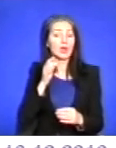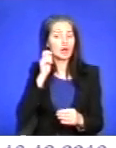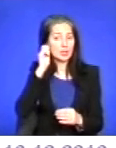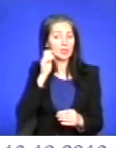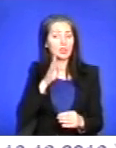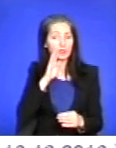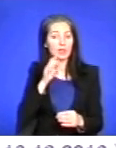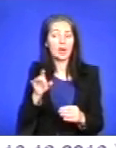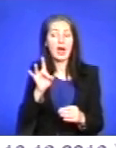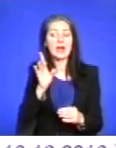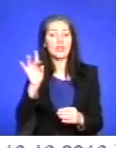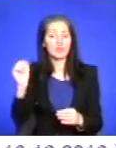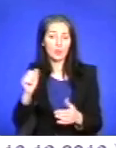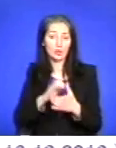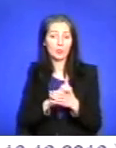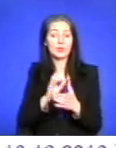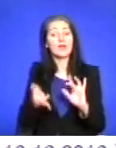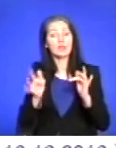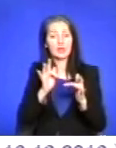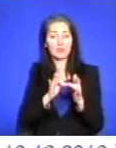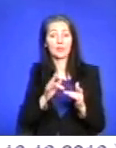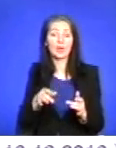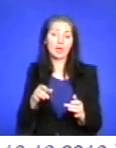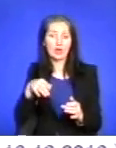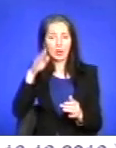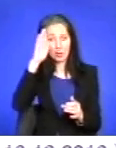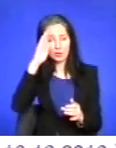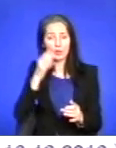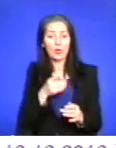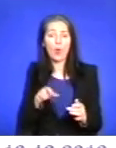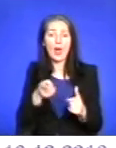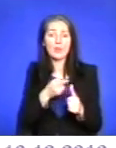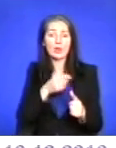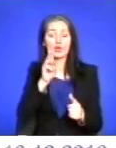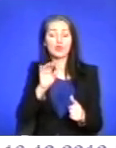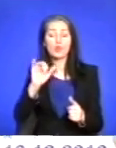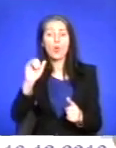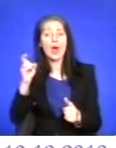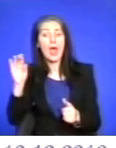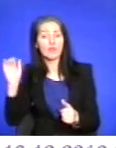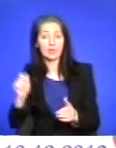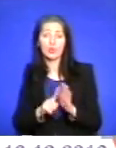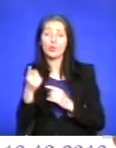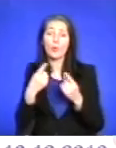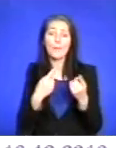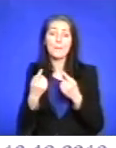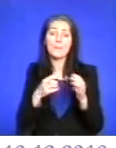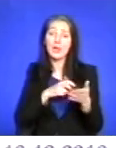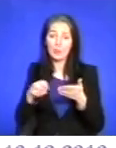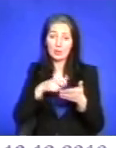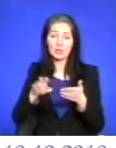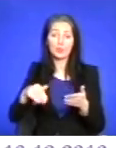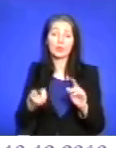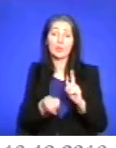в соцмережах із користувачем на ім'я Роман Шухевич. Спочатку переписувалися, далі обмінялися телефонами. Тривало